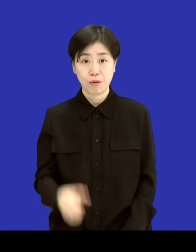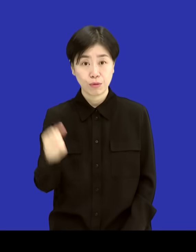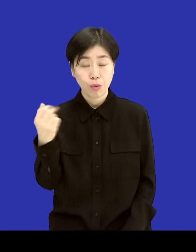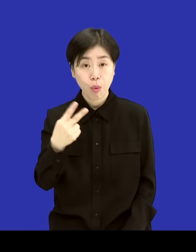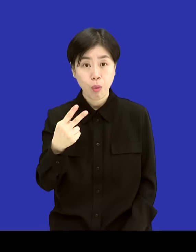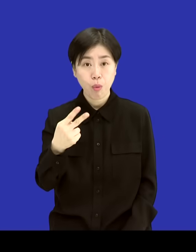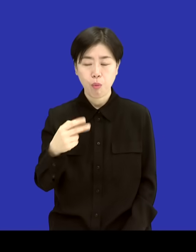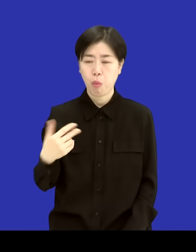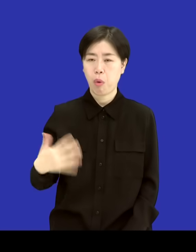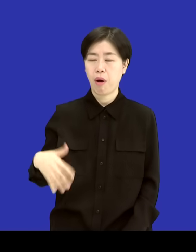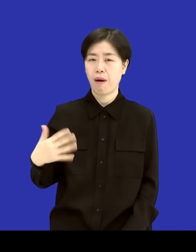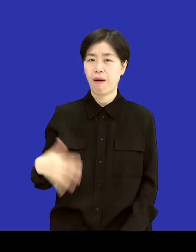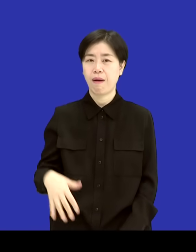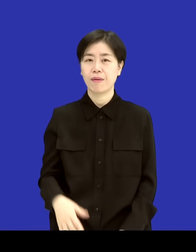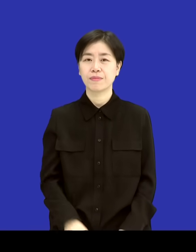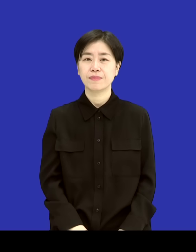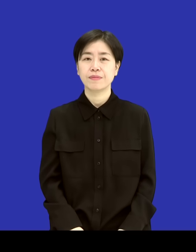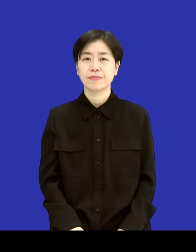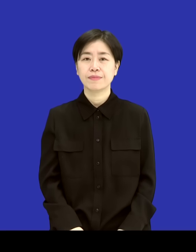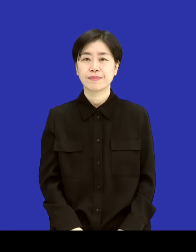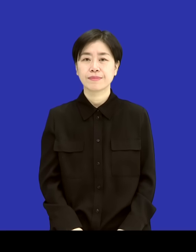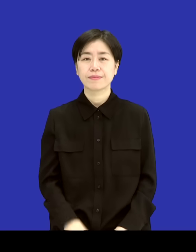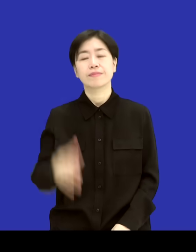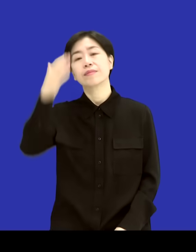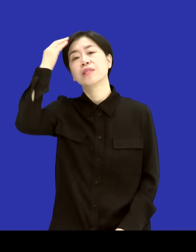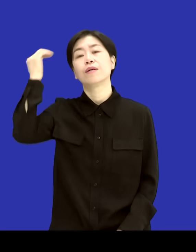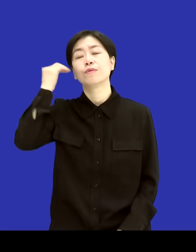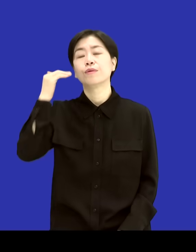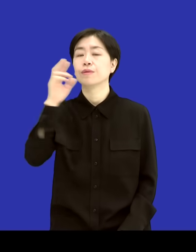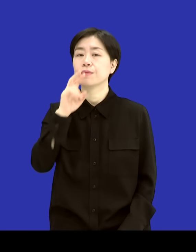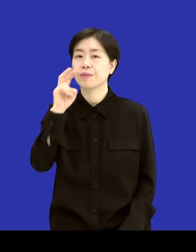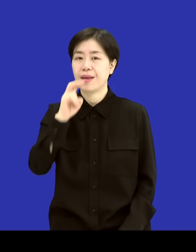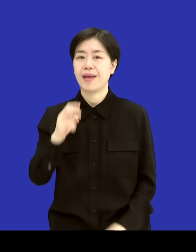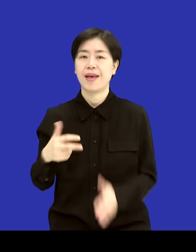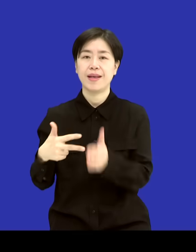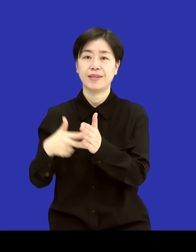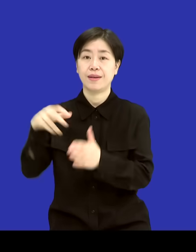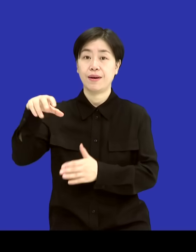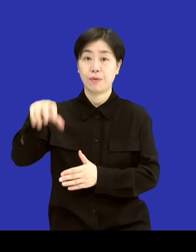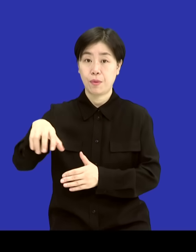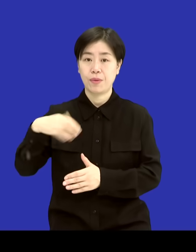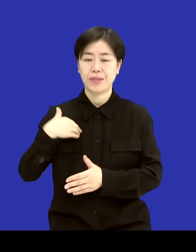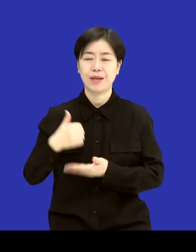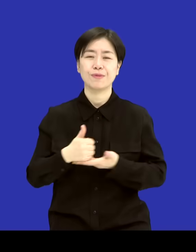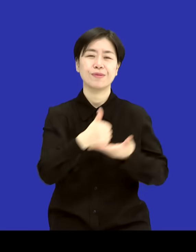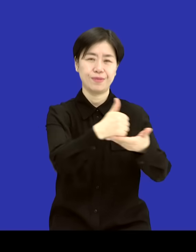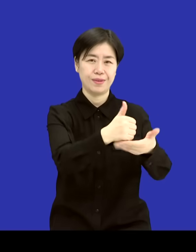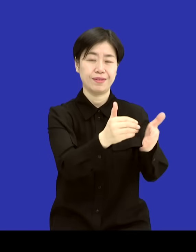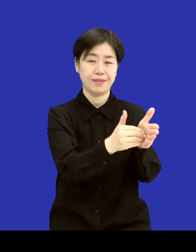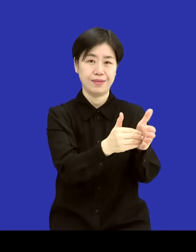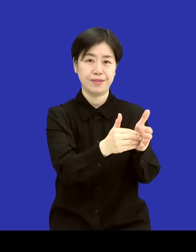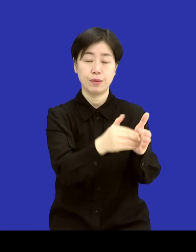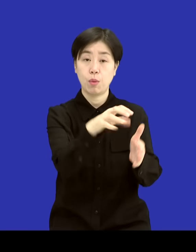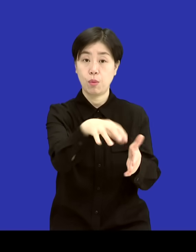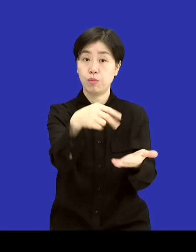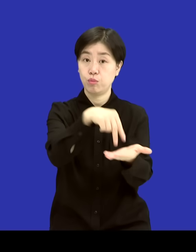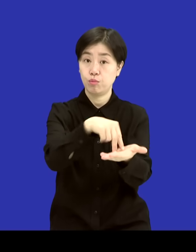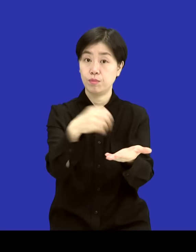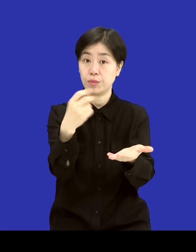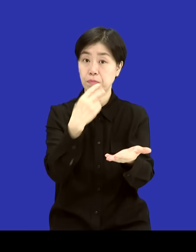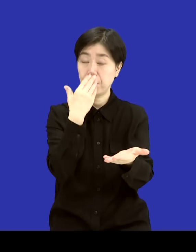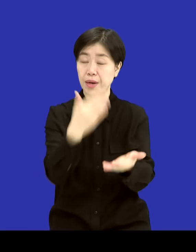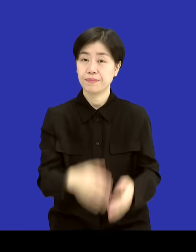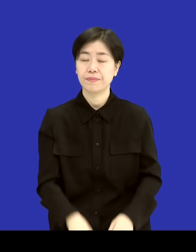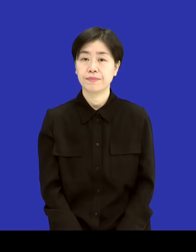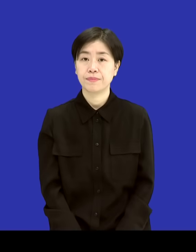와, 대단하시네. 이번에는 그 한국음악재단에서 네. 초청을 해주셔서 제가 이제